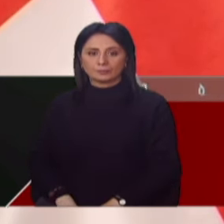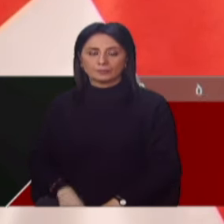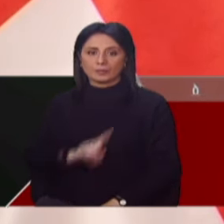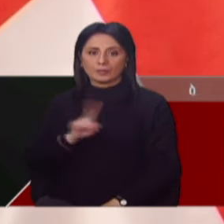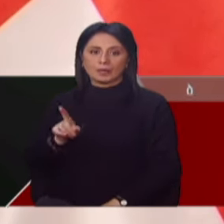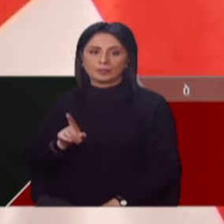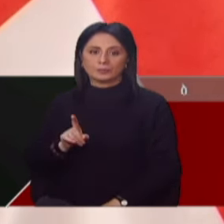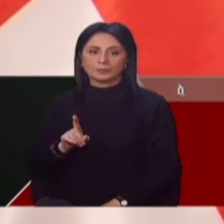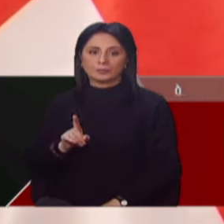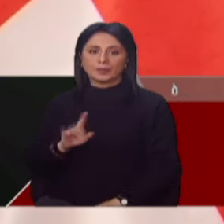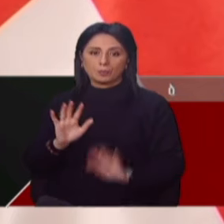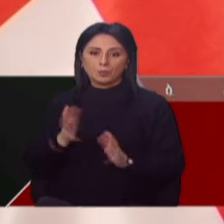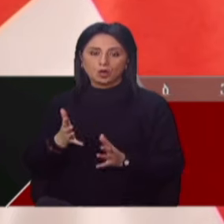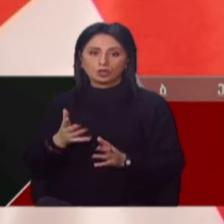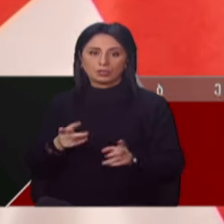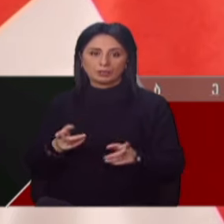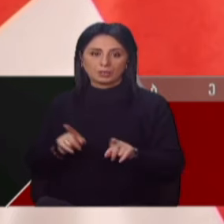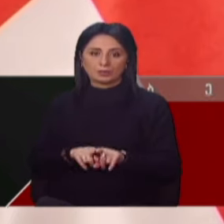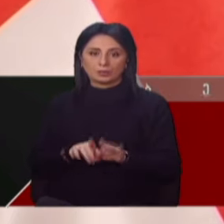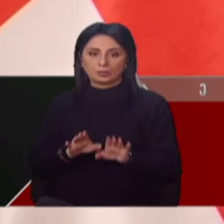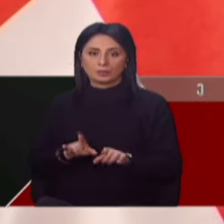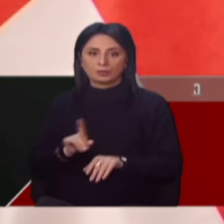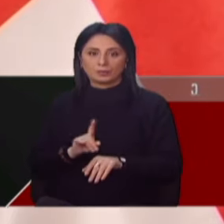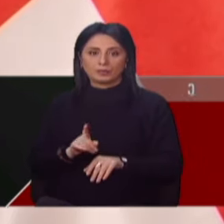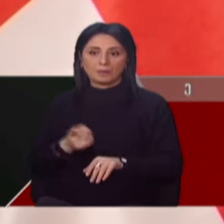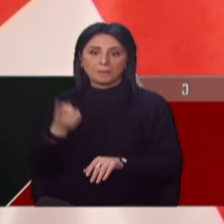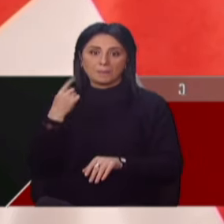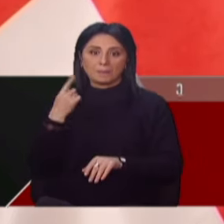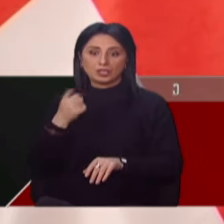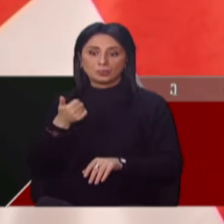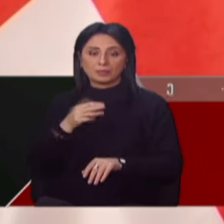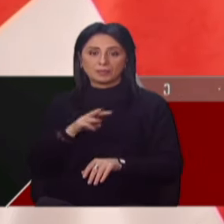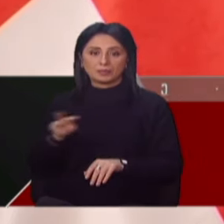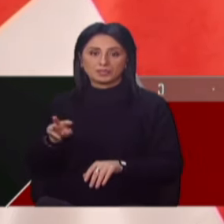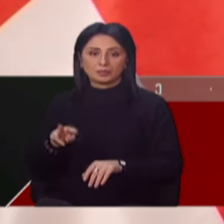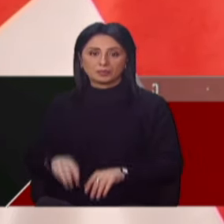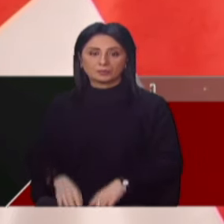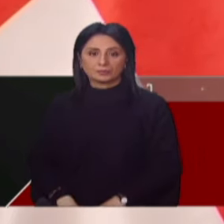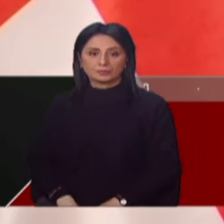მაგრამ მოხდა იმდაგვარად, რომ მაშინდელმა პრემიერ-მინისტრმა